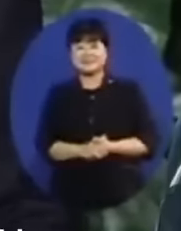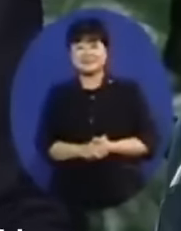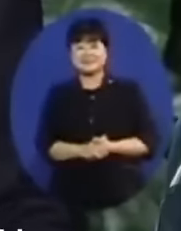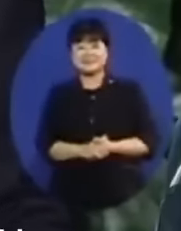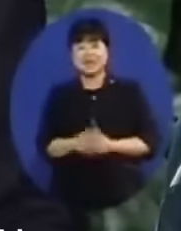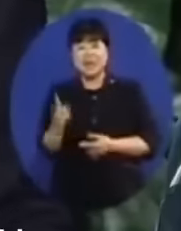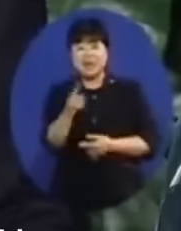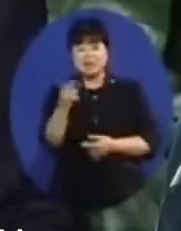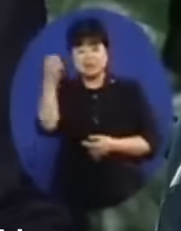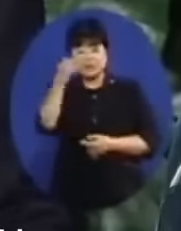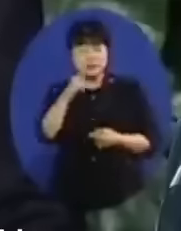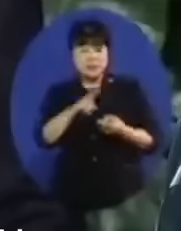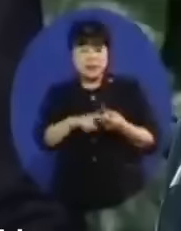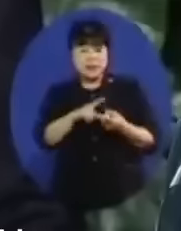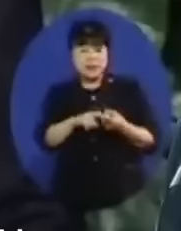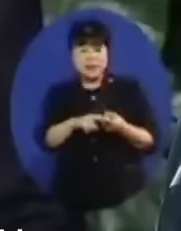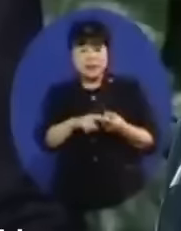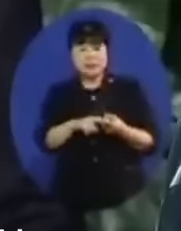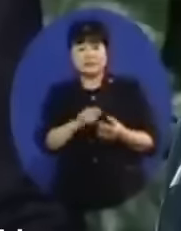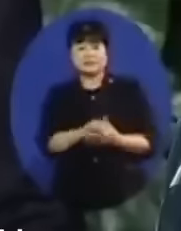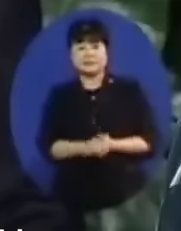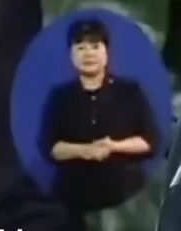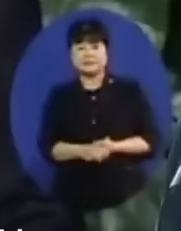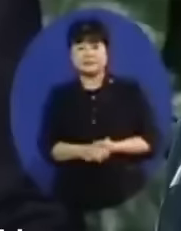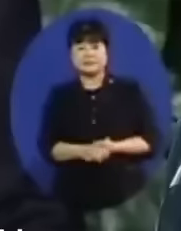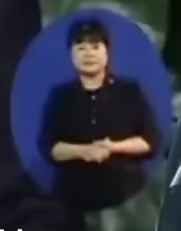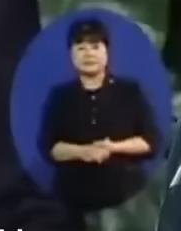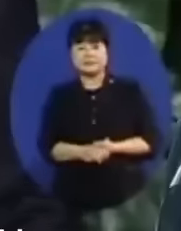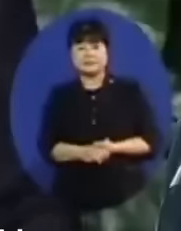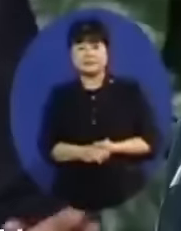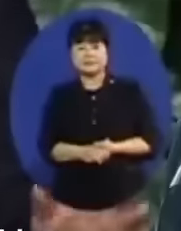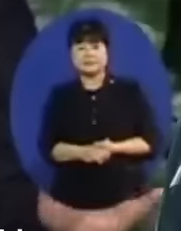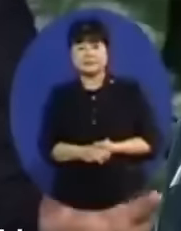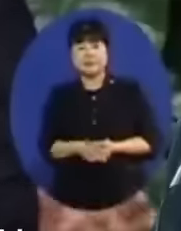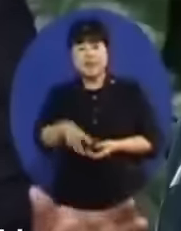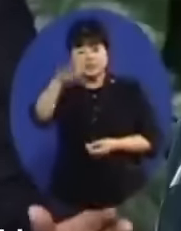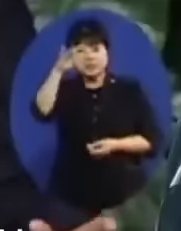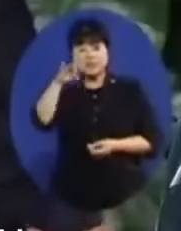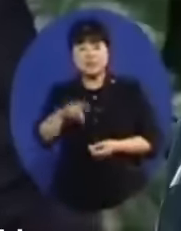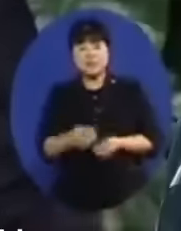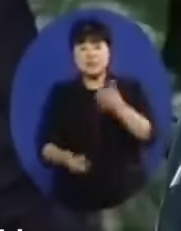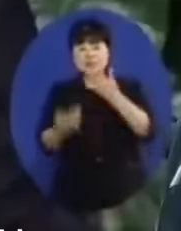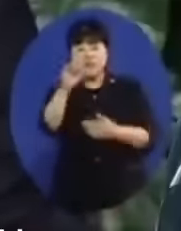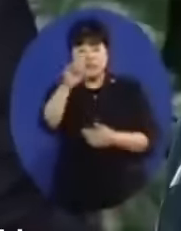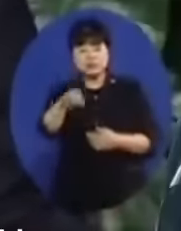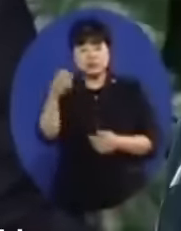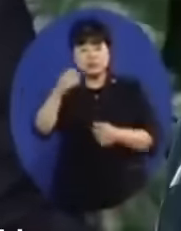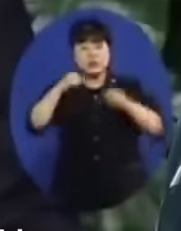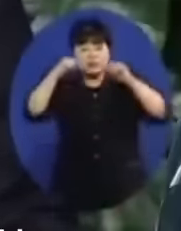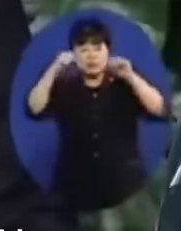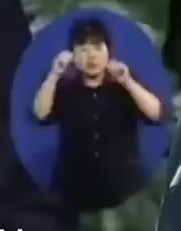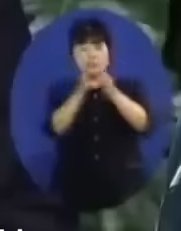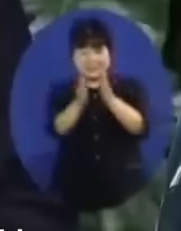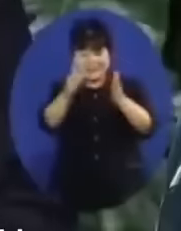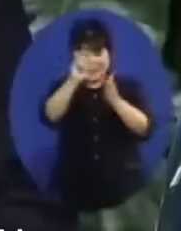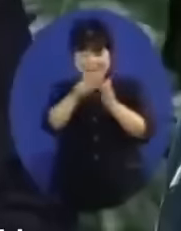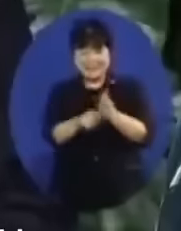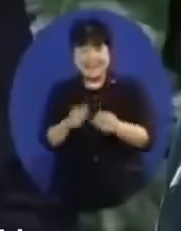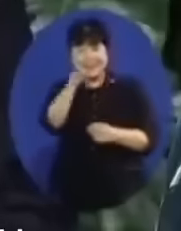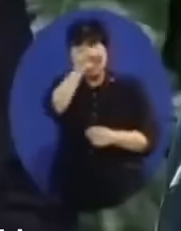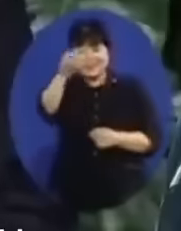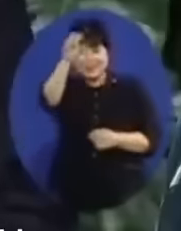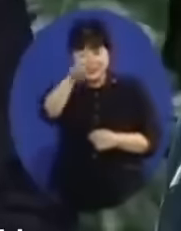아무도 성령운동을 배반하지 않습니다. 우리가 처음 불광동에서 성령운동을 시작하고